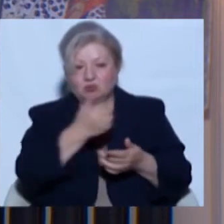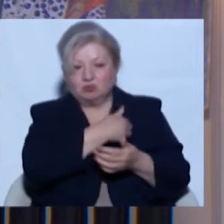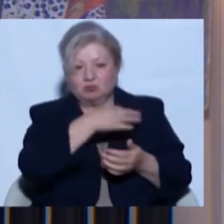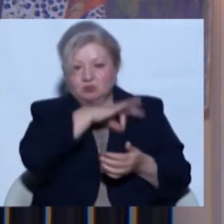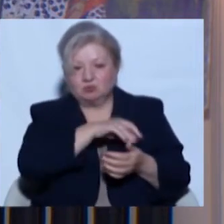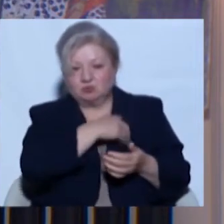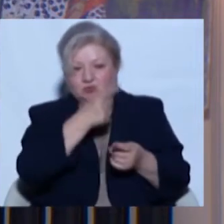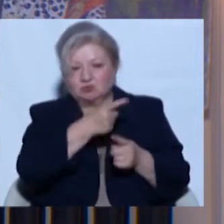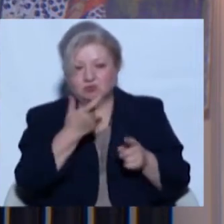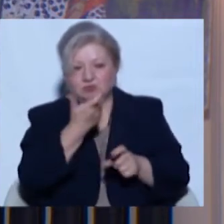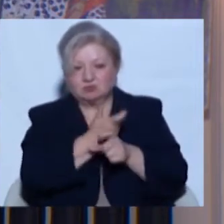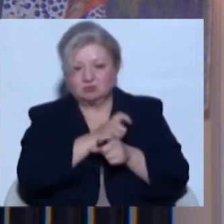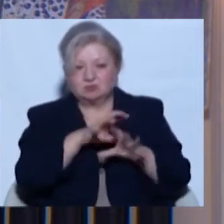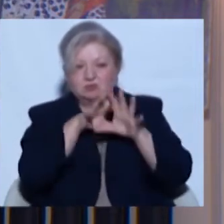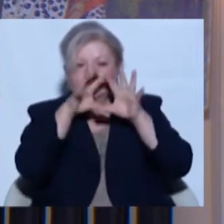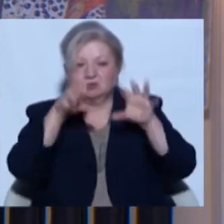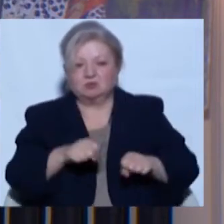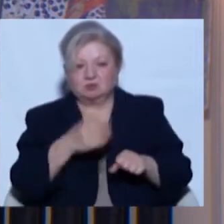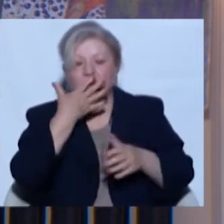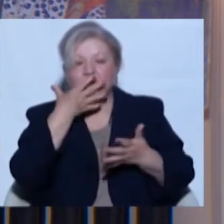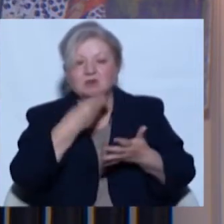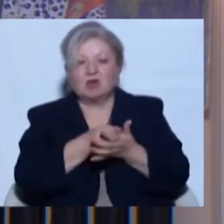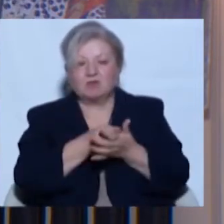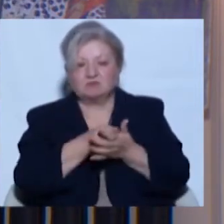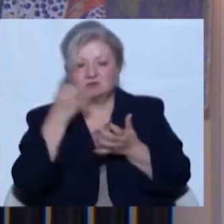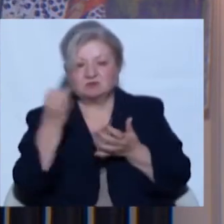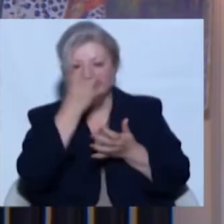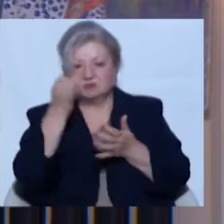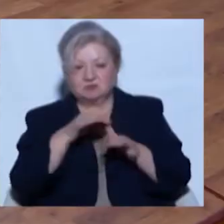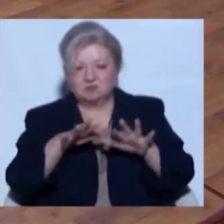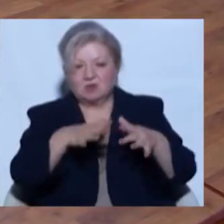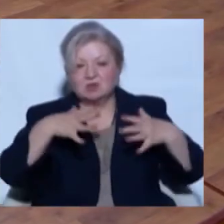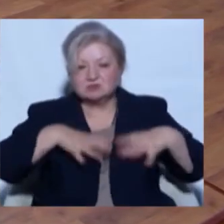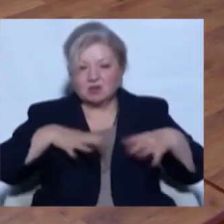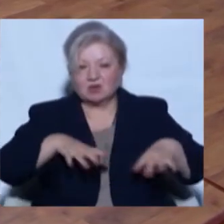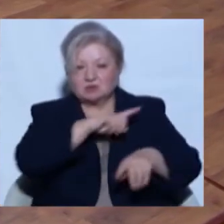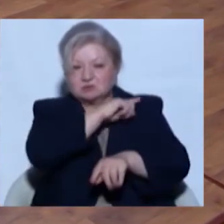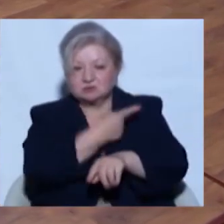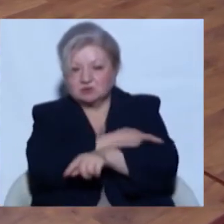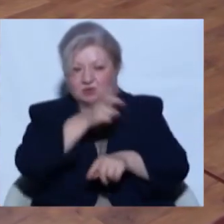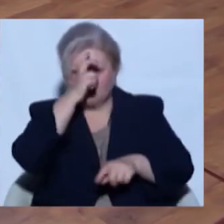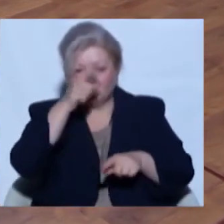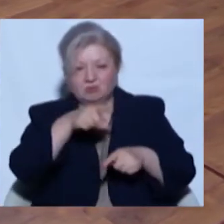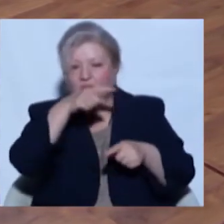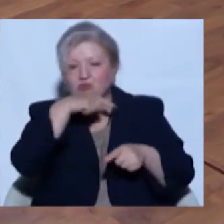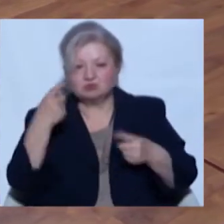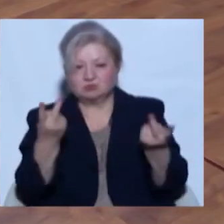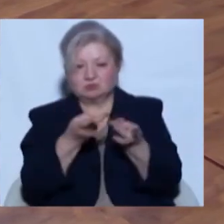აქ ყარად მოიკიდოს ფეხი, თავის ინტერესები გაატაროს და სულ აჭირდება აქ ძლიერი ქვეყანა. აი ამ